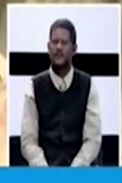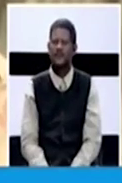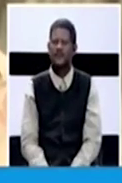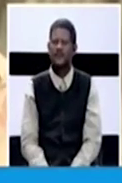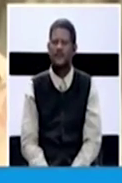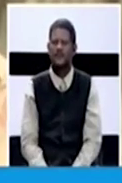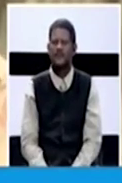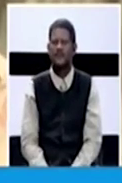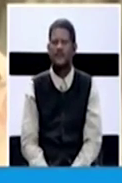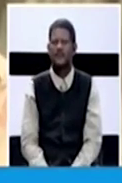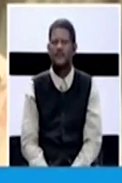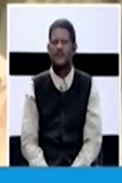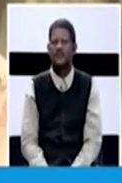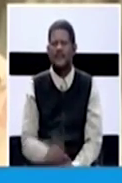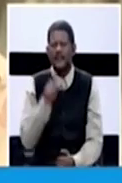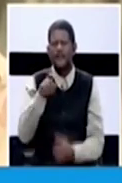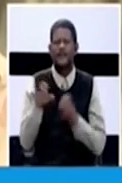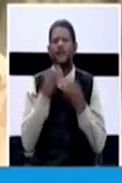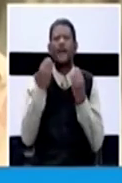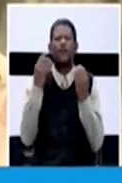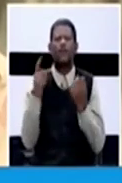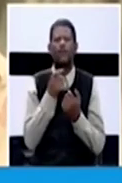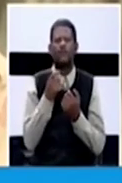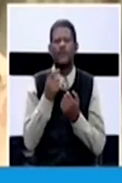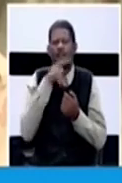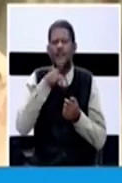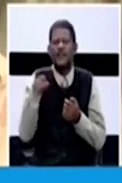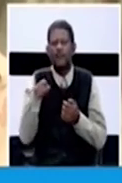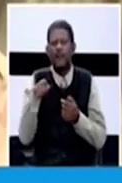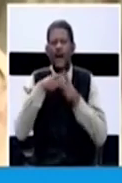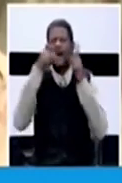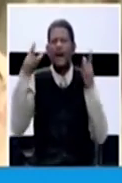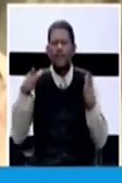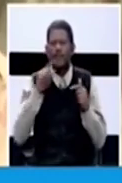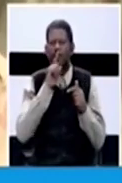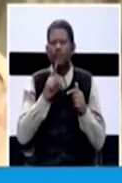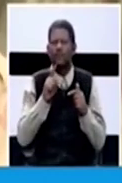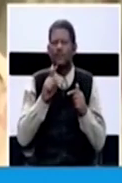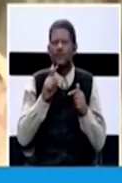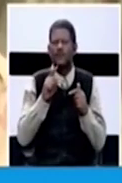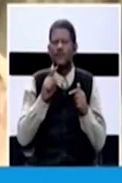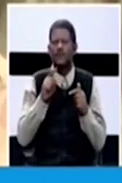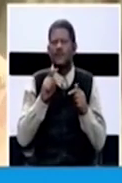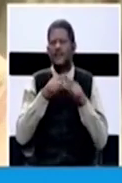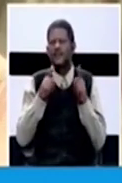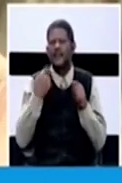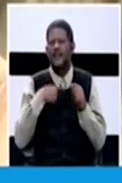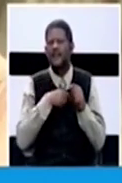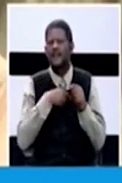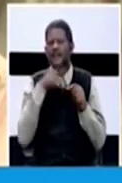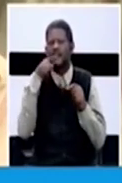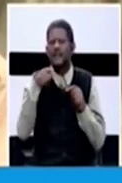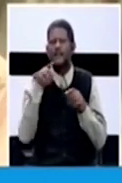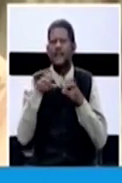ኣሕዋት ደና ከምዘ ክትገብሩ እንታኹንኩም ንስኹም ዚ ዓበይቲ ይኹም ወል ካብ ዓበይትና ግን ንሕና ከምዚ ዘለና